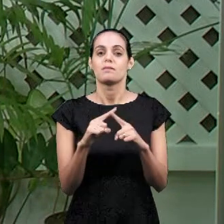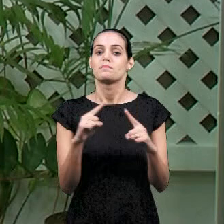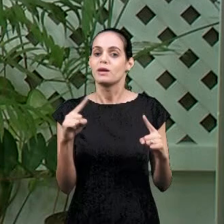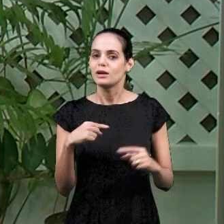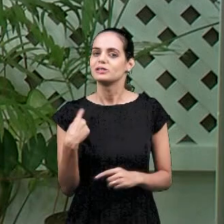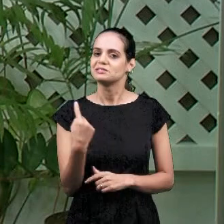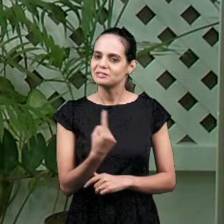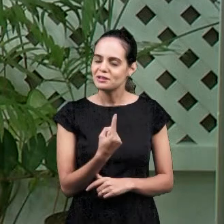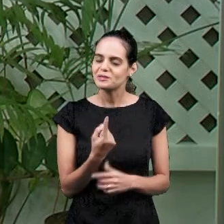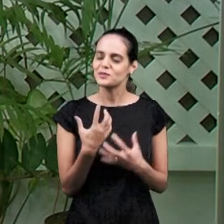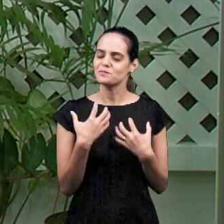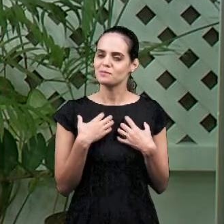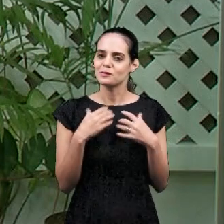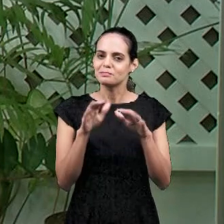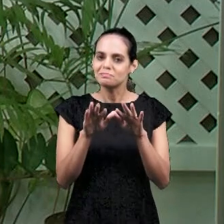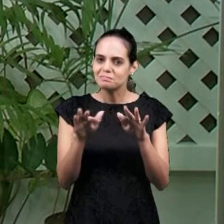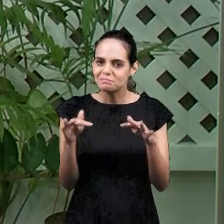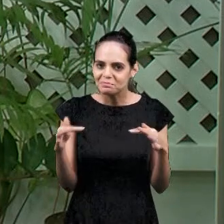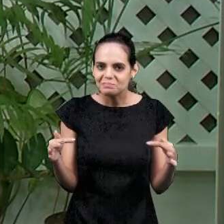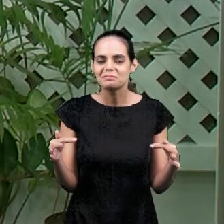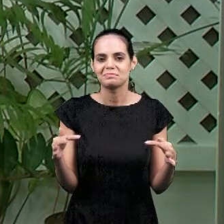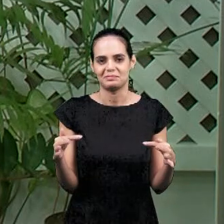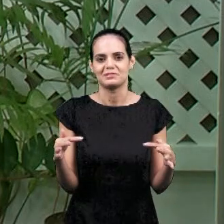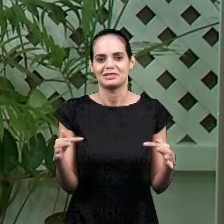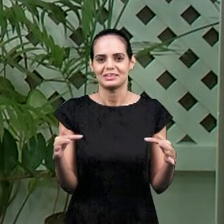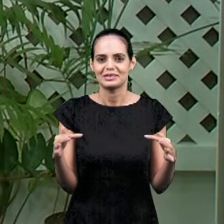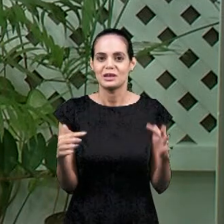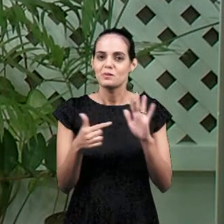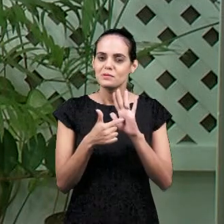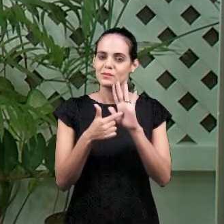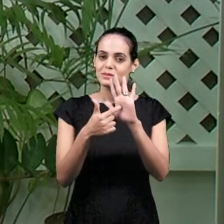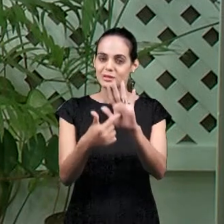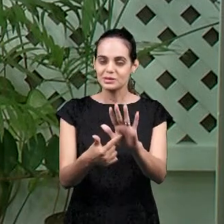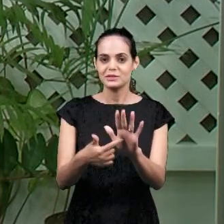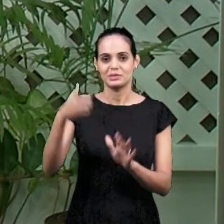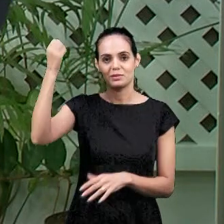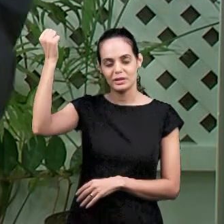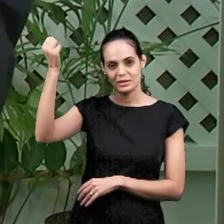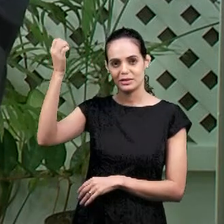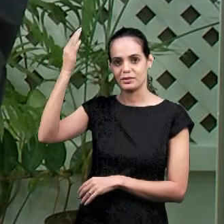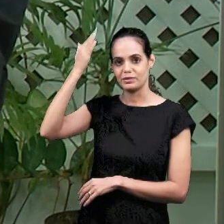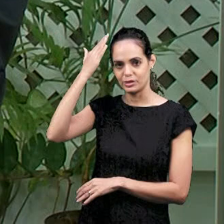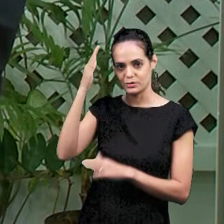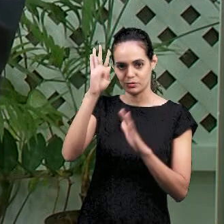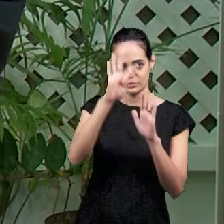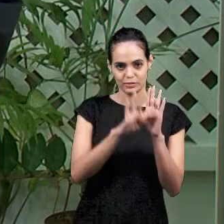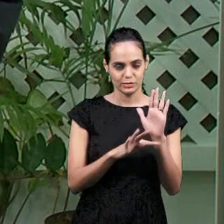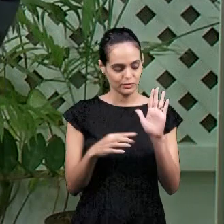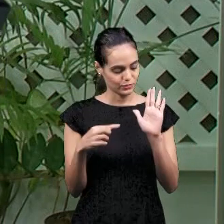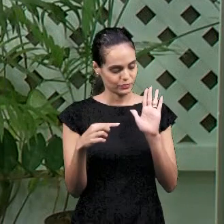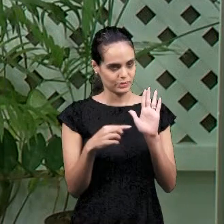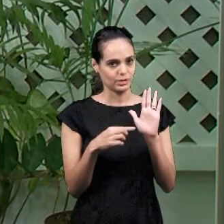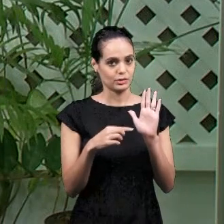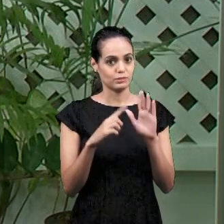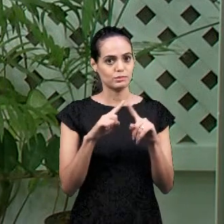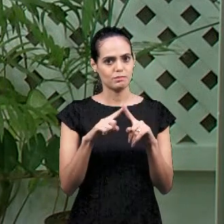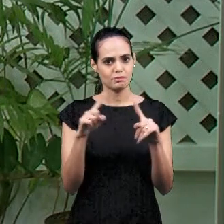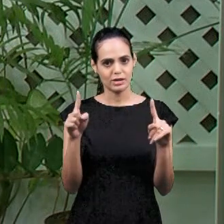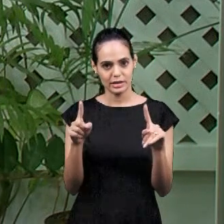Tout d'abord, nous sommes ici dans notre simplicité en apportant les révélations qui